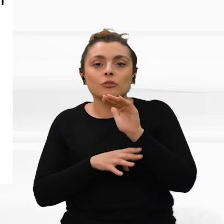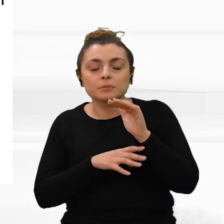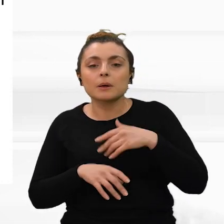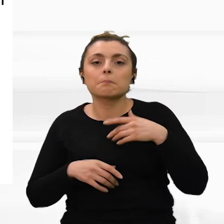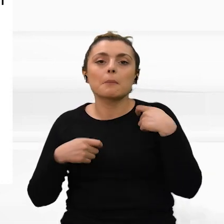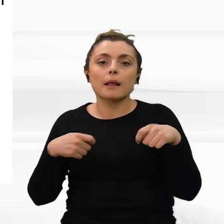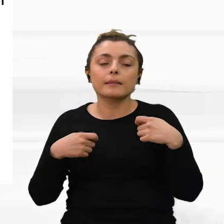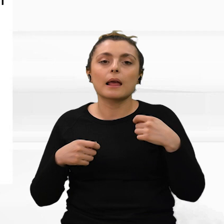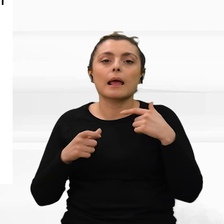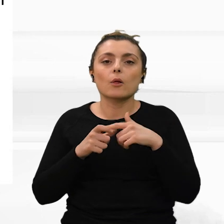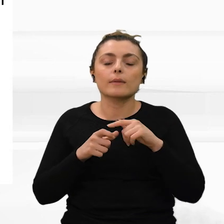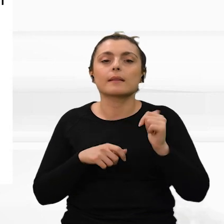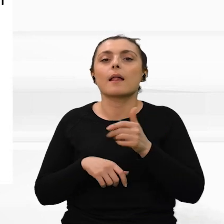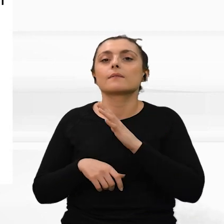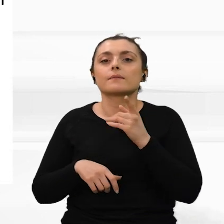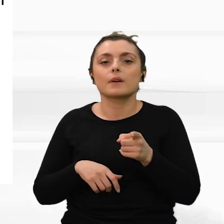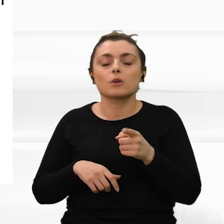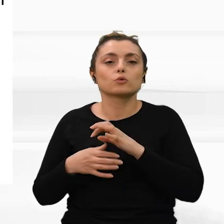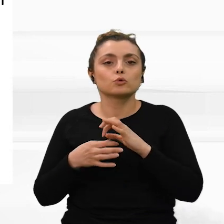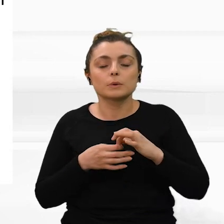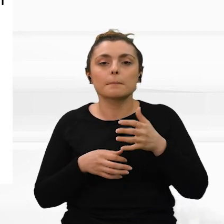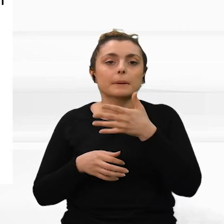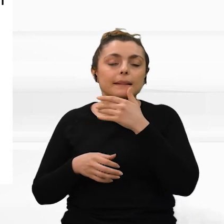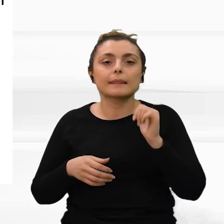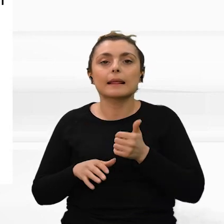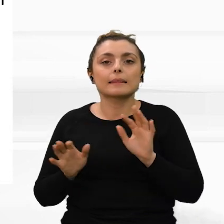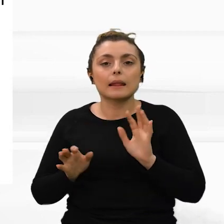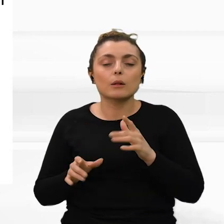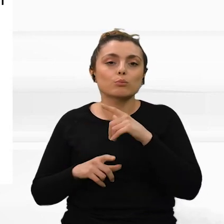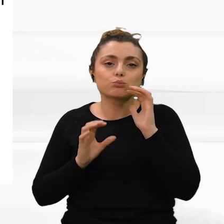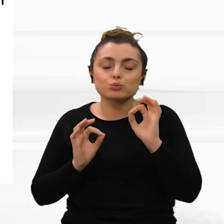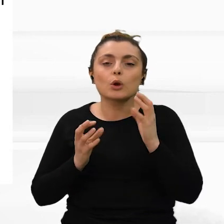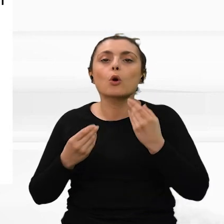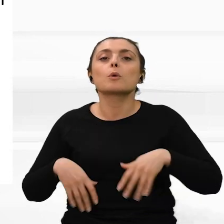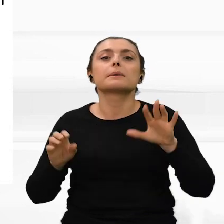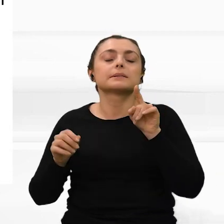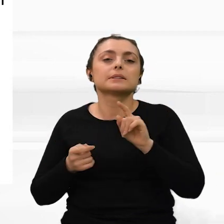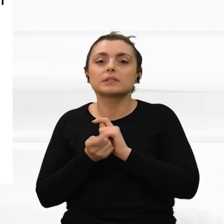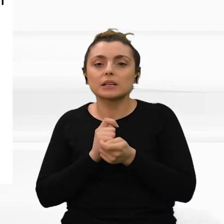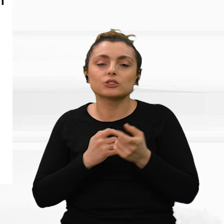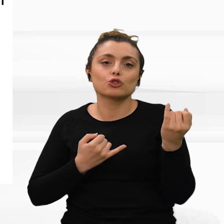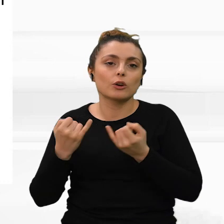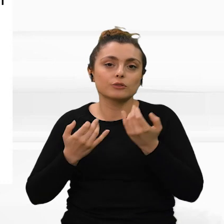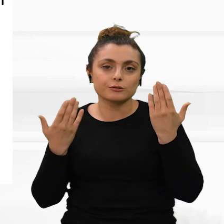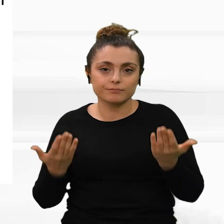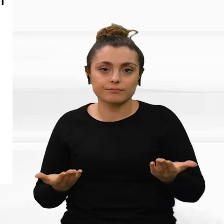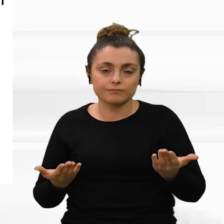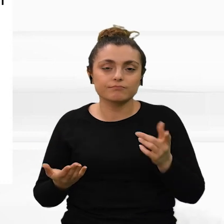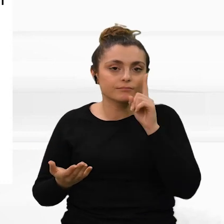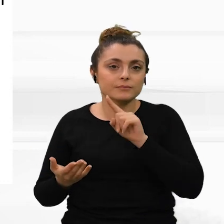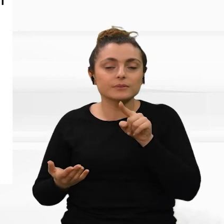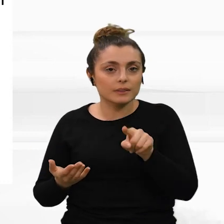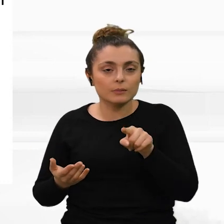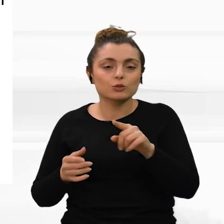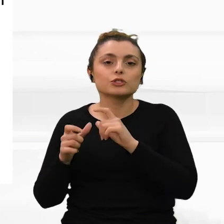yaşamsal pratik ve entelektüel değeri vardır parçada bilginin değeri değil mutlak olmadı değiştiği tartışılmaktadır